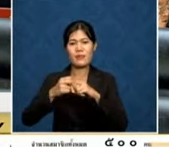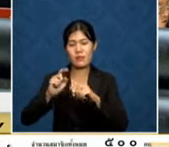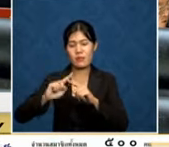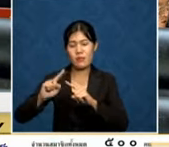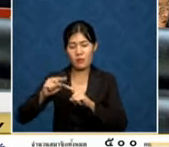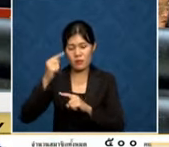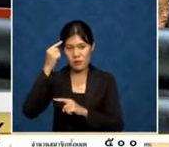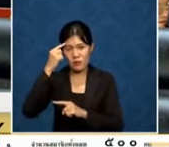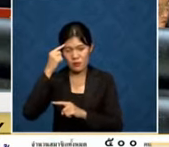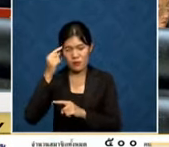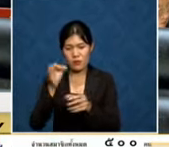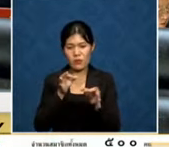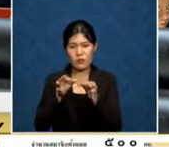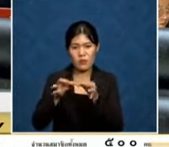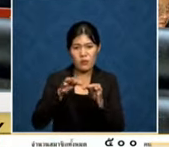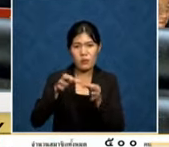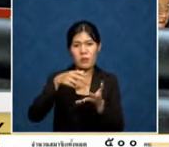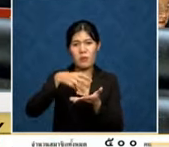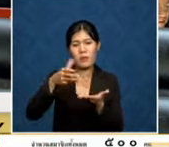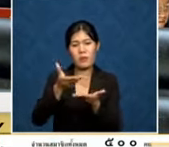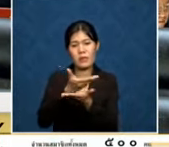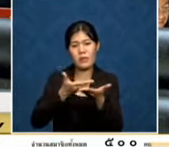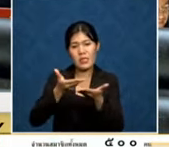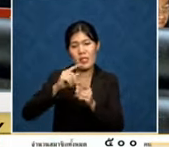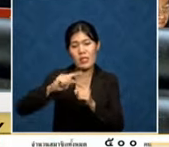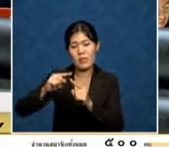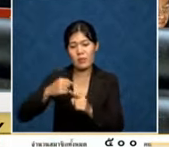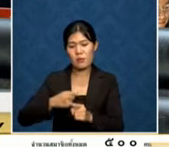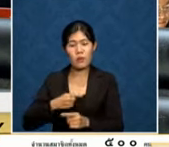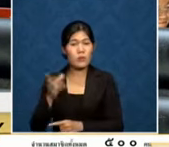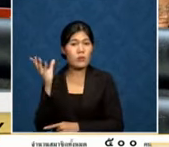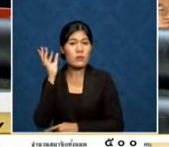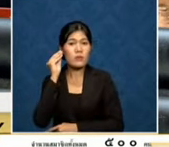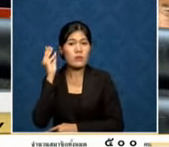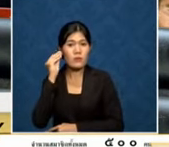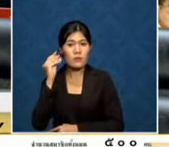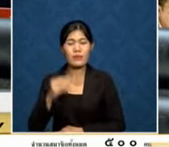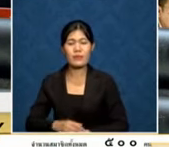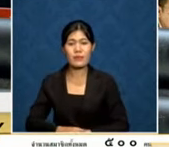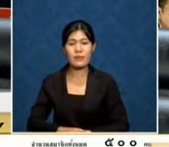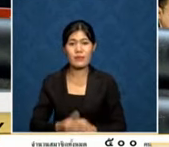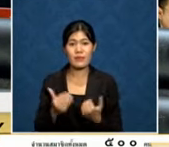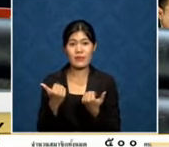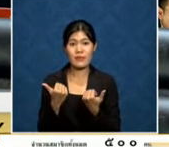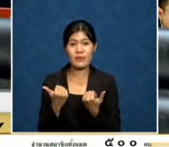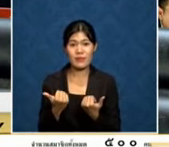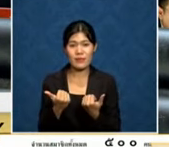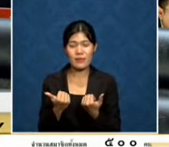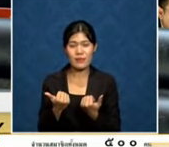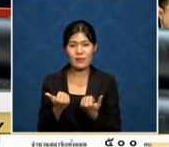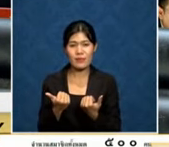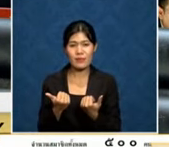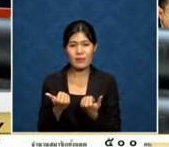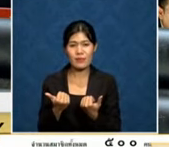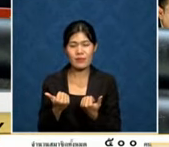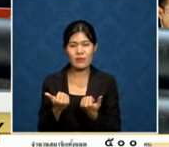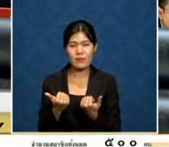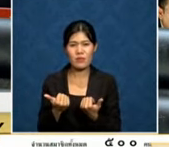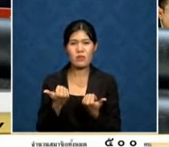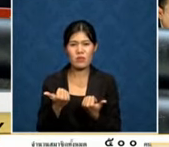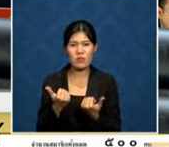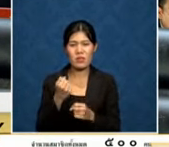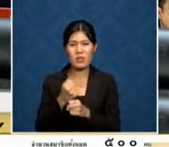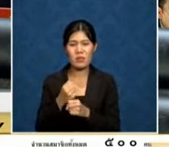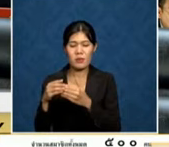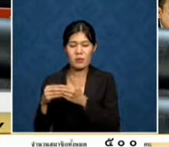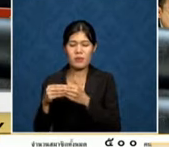อภิปรายแต่ละครั้งพวกกับผมก็นั่งฟังมาวันนี้ท่านกลับทำในสิ่งที่กำลังจะพา